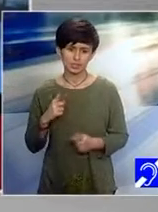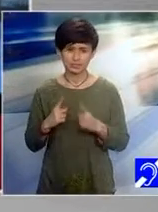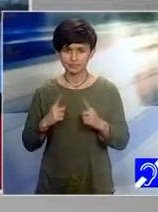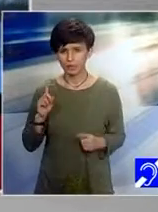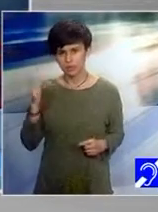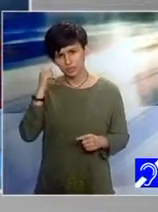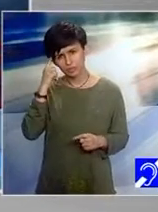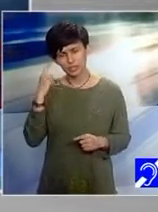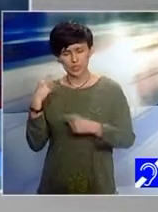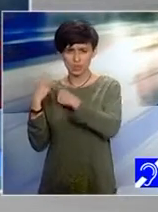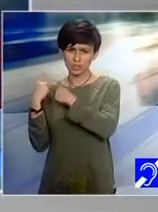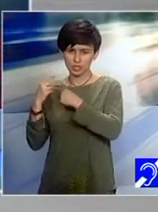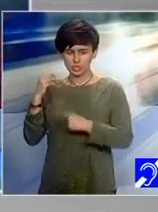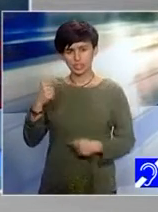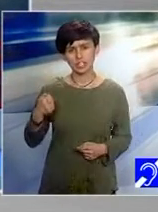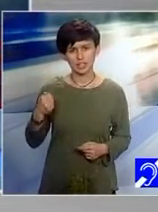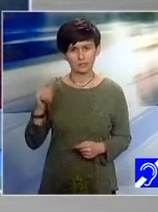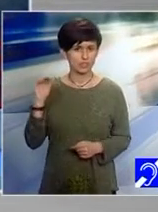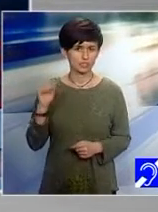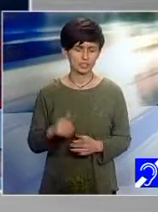obicei armea nu știe dacă are măcar